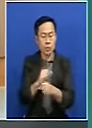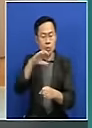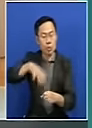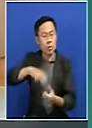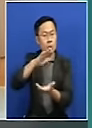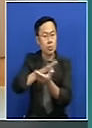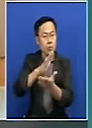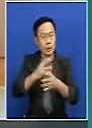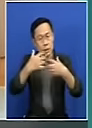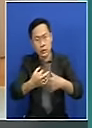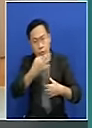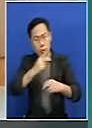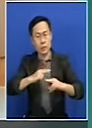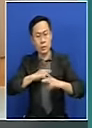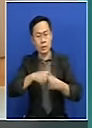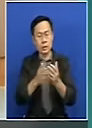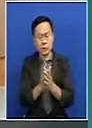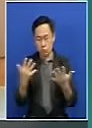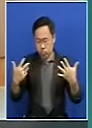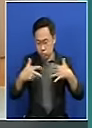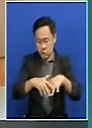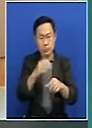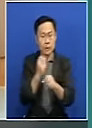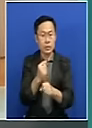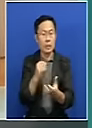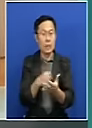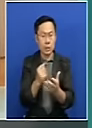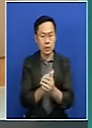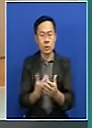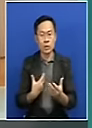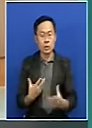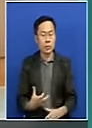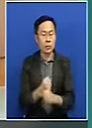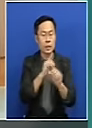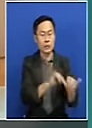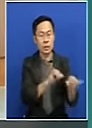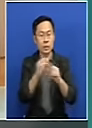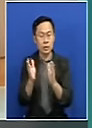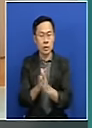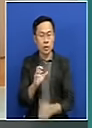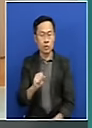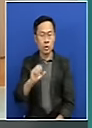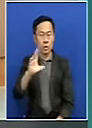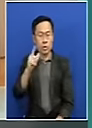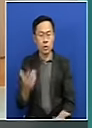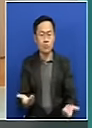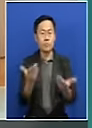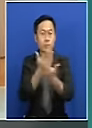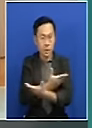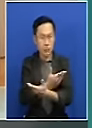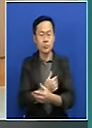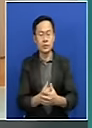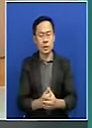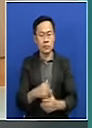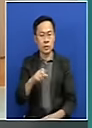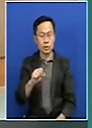วะเป็นไปอย่างราบรื่นเรื่องของการโอนงานต่างๆที่จะมีการย้ายจากสช.ไปสอส.เนี่ยครับระยะ